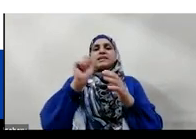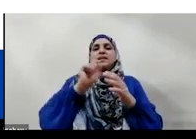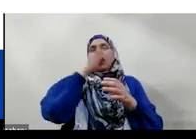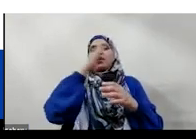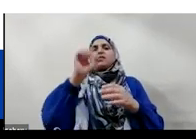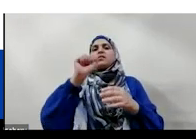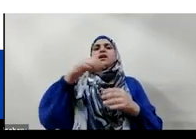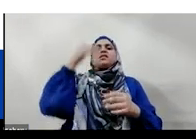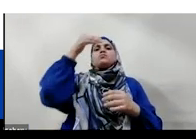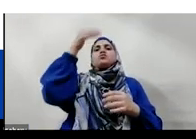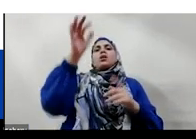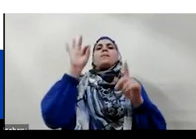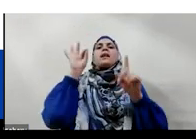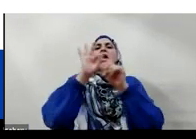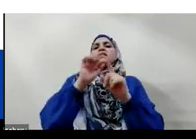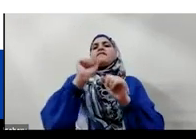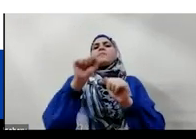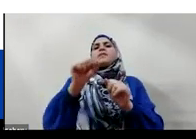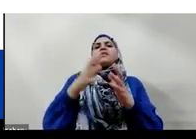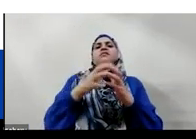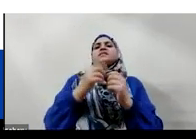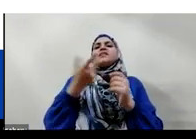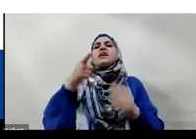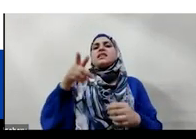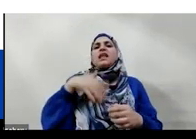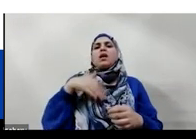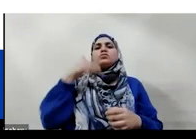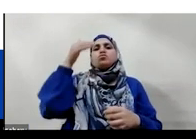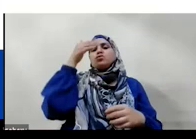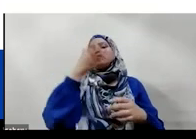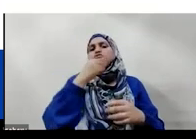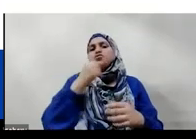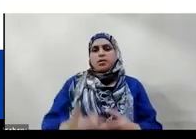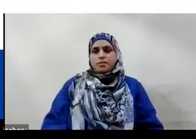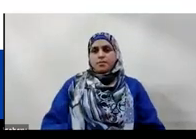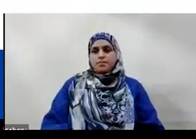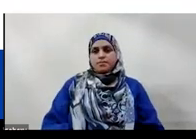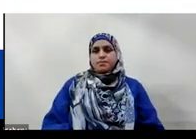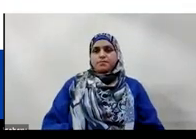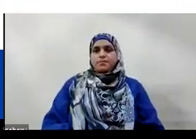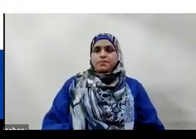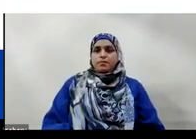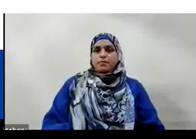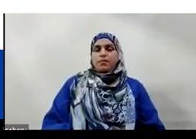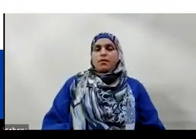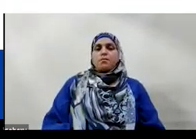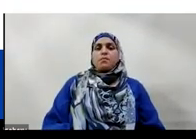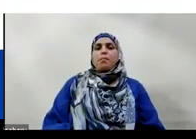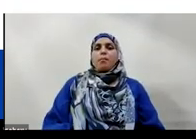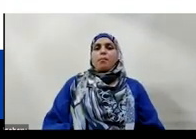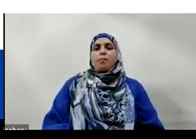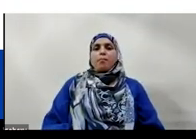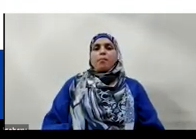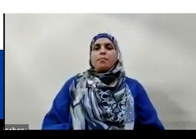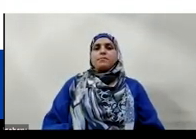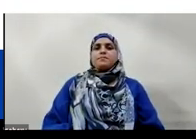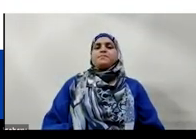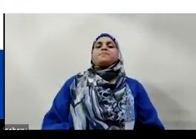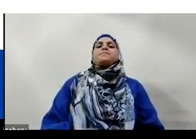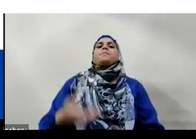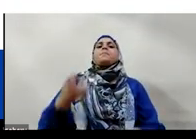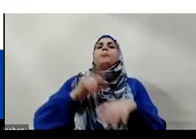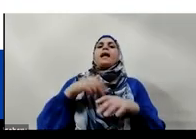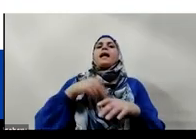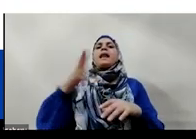اشرح أهدافك وخطط الخطط المستقبلية ليك بعد المنحة. Intended grant period على حسب المنحة